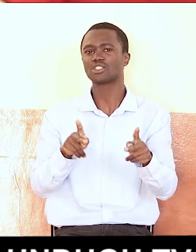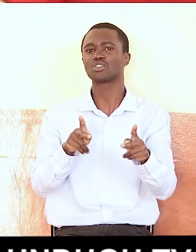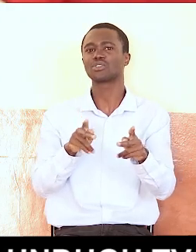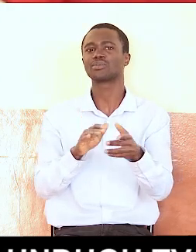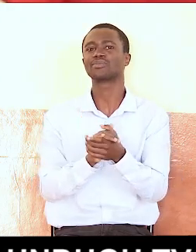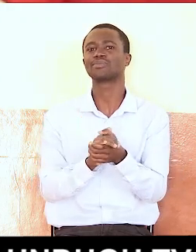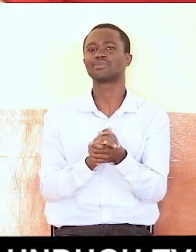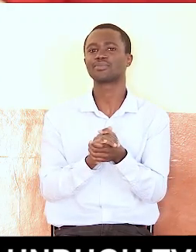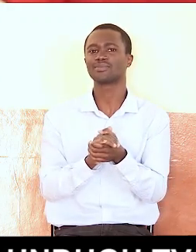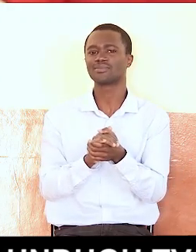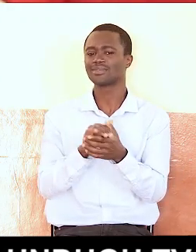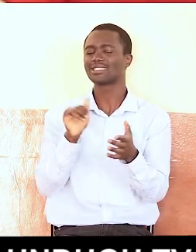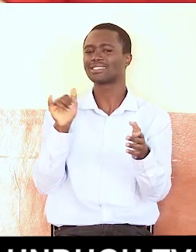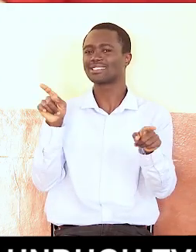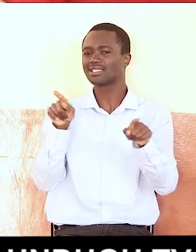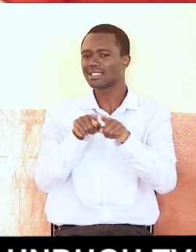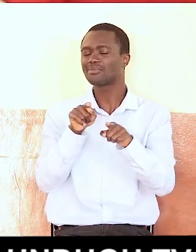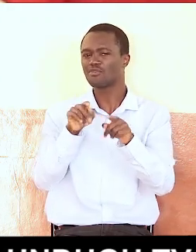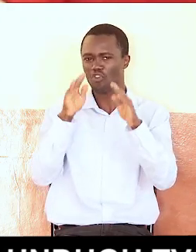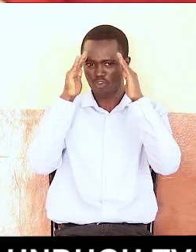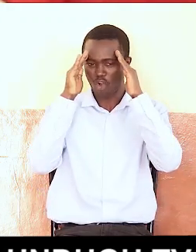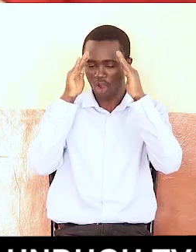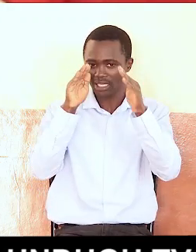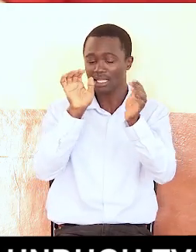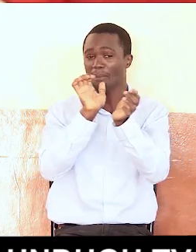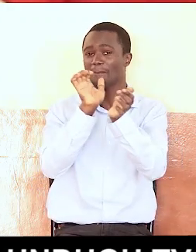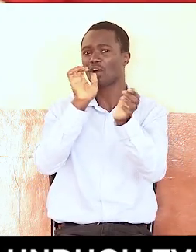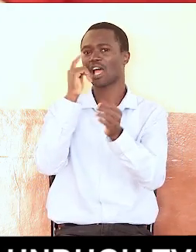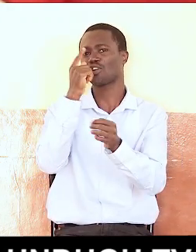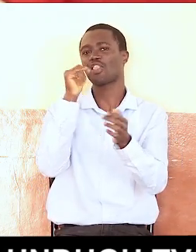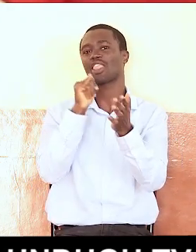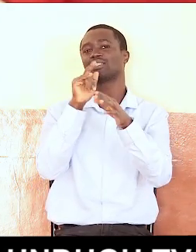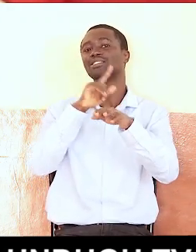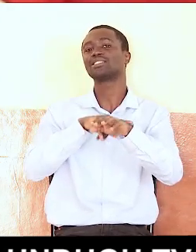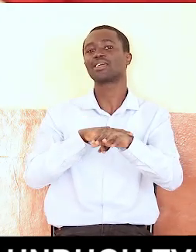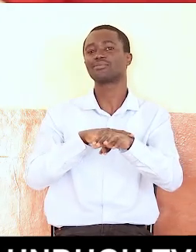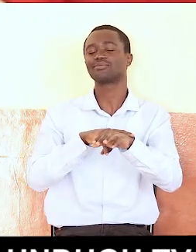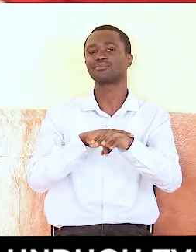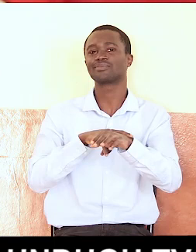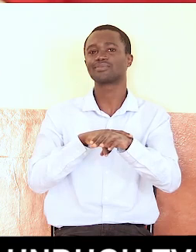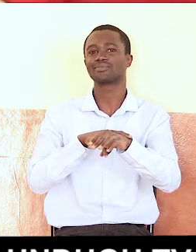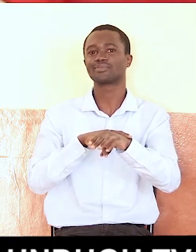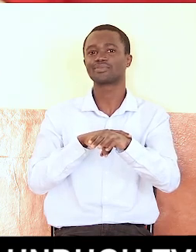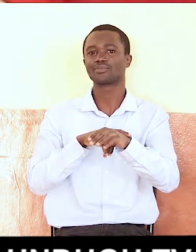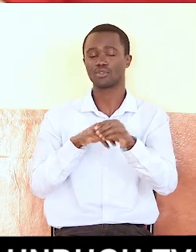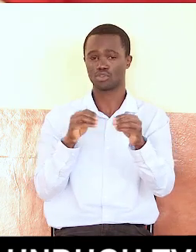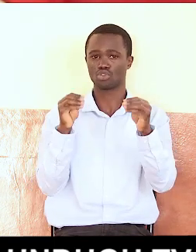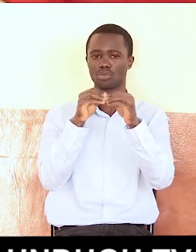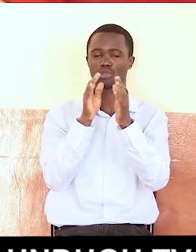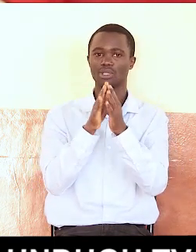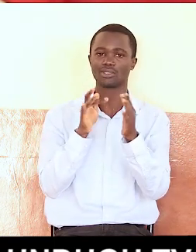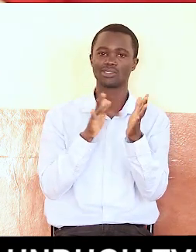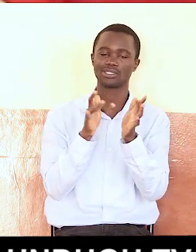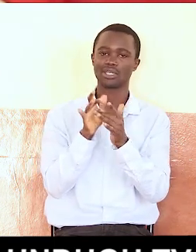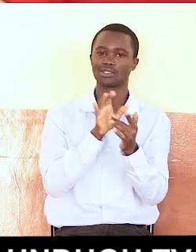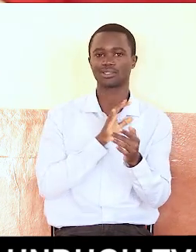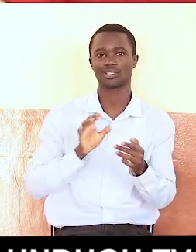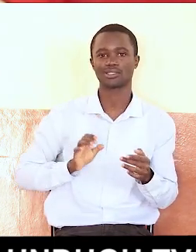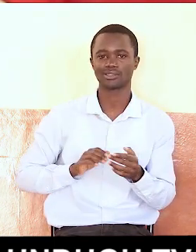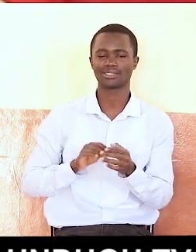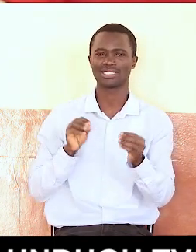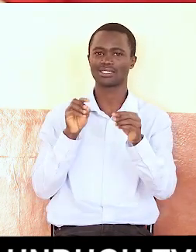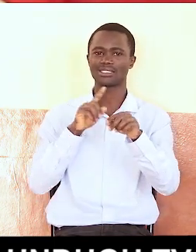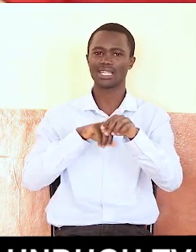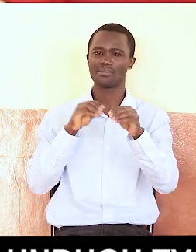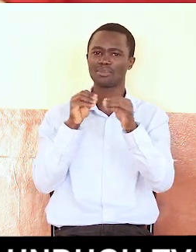na ikalenga tu Paulo peke yake ili aweze kukutana na Yesu. Ukikutana